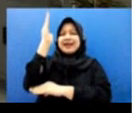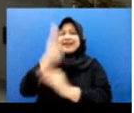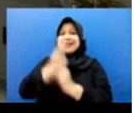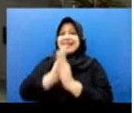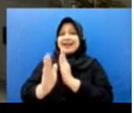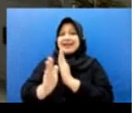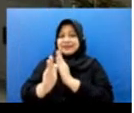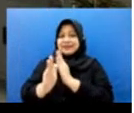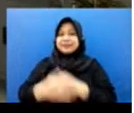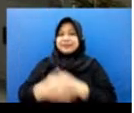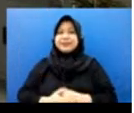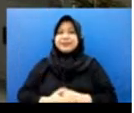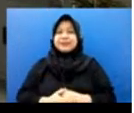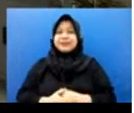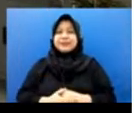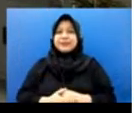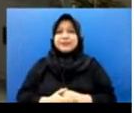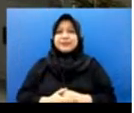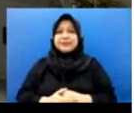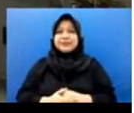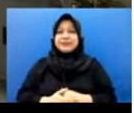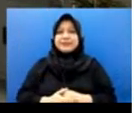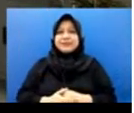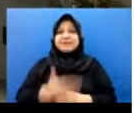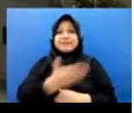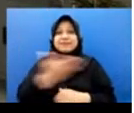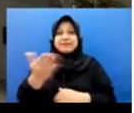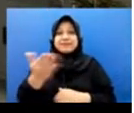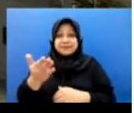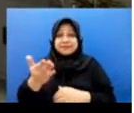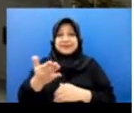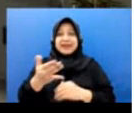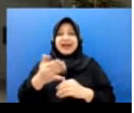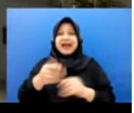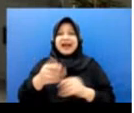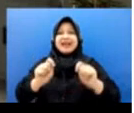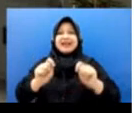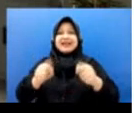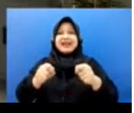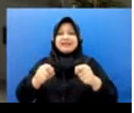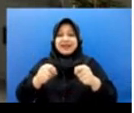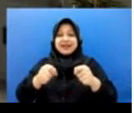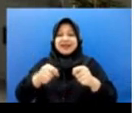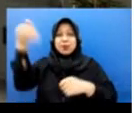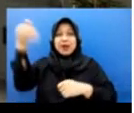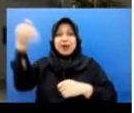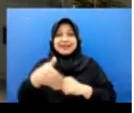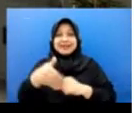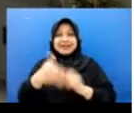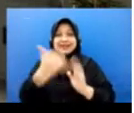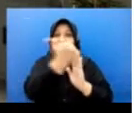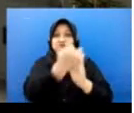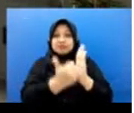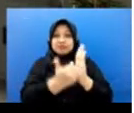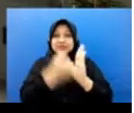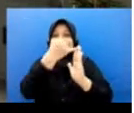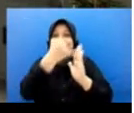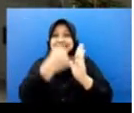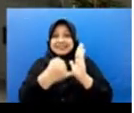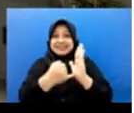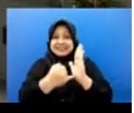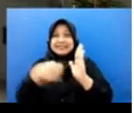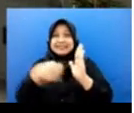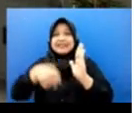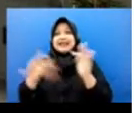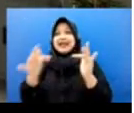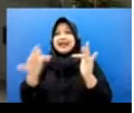Ibu bisa untuk mengisi daftar hadir yang sekarang sudah ada di tautan. Silakan Bapak dan Ibu yang melihat program